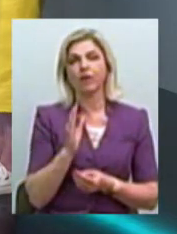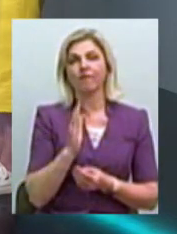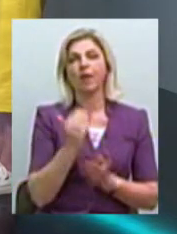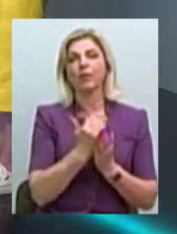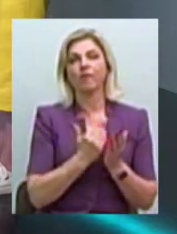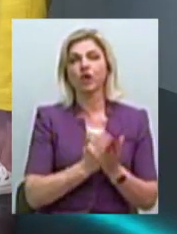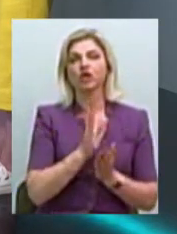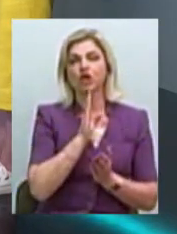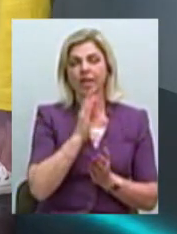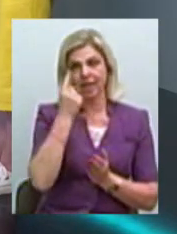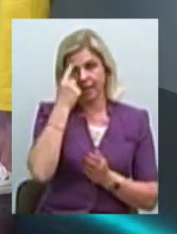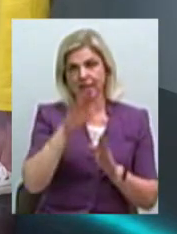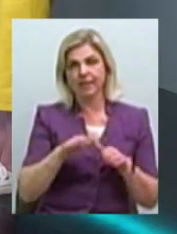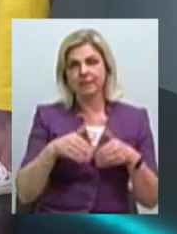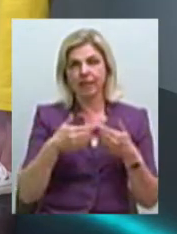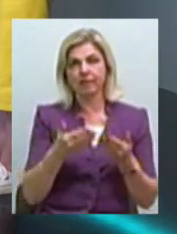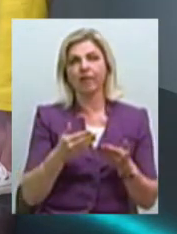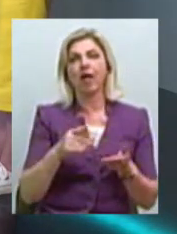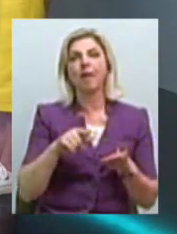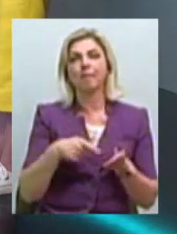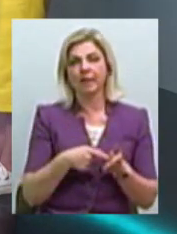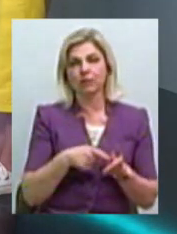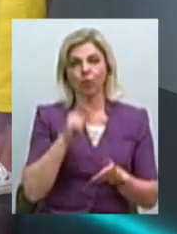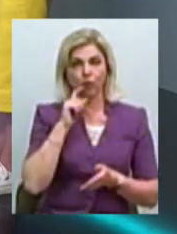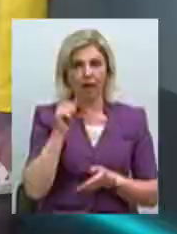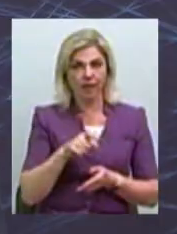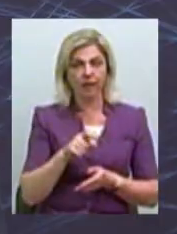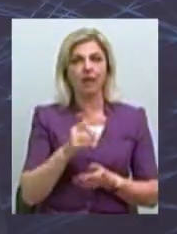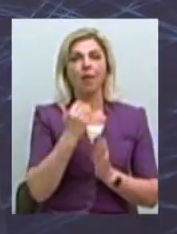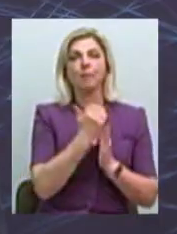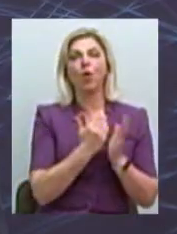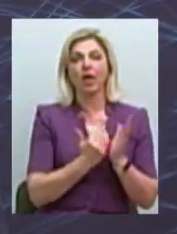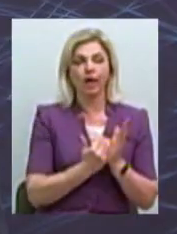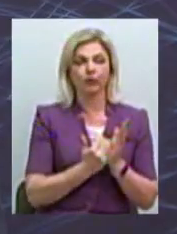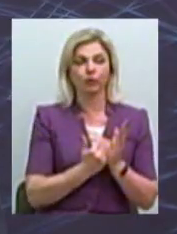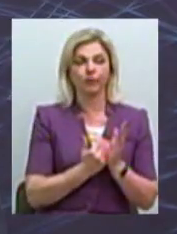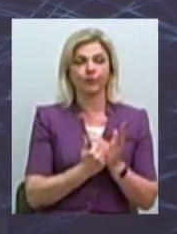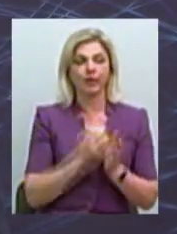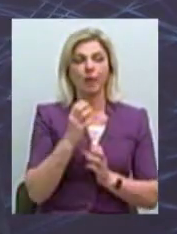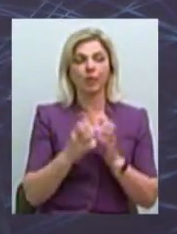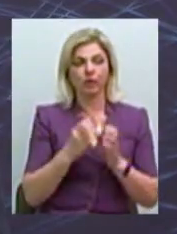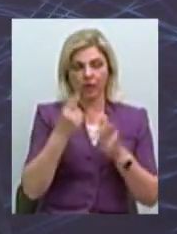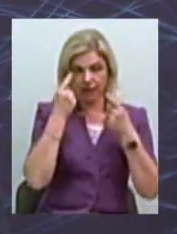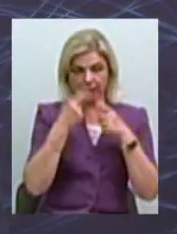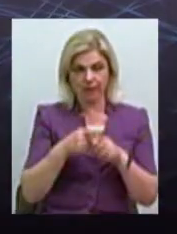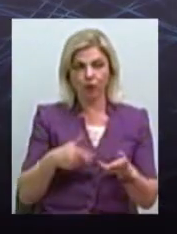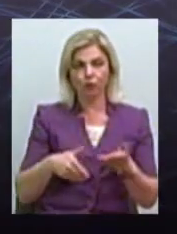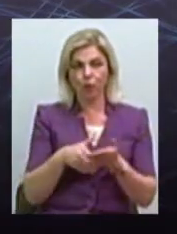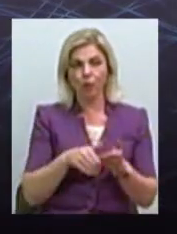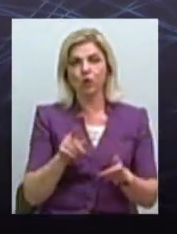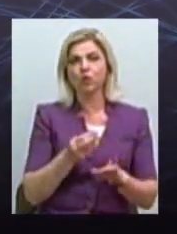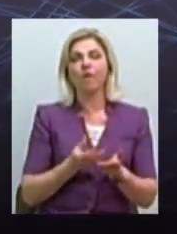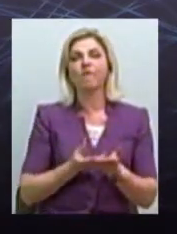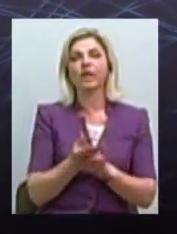гендерної ініціативи Асоціації міст України, в рамках проєкту «Проміс» міжнародної технічної допомоги, що фінансується